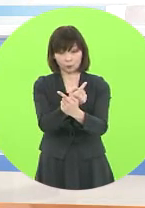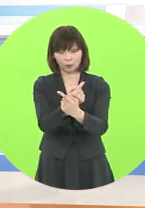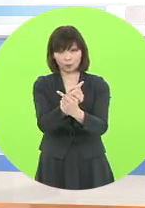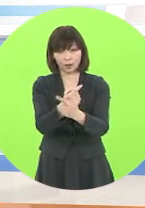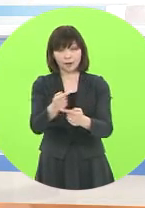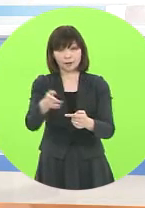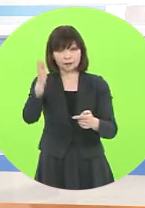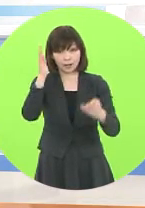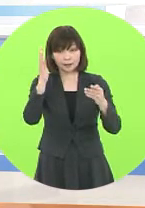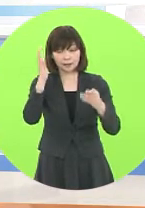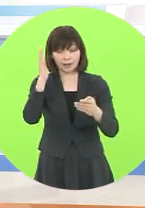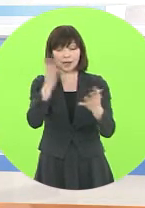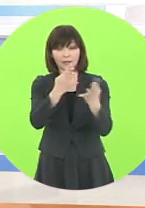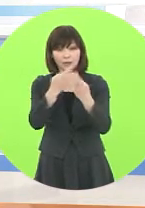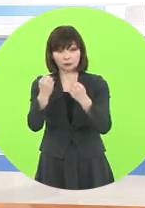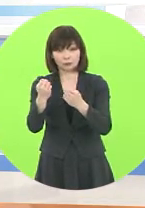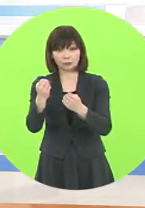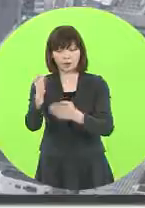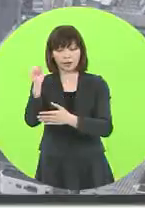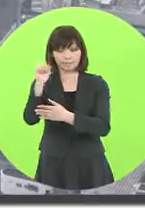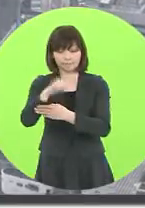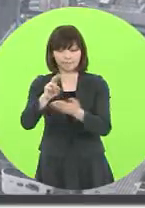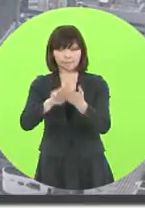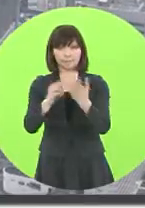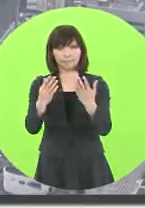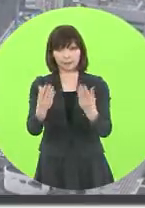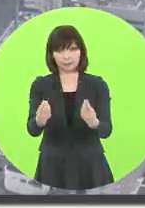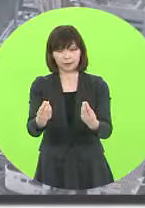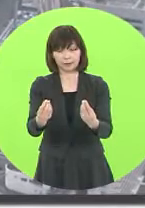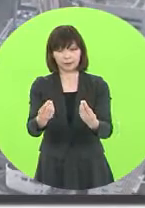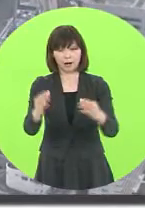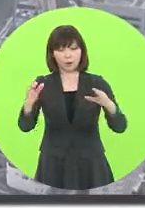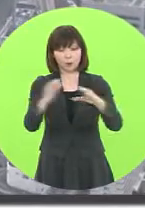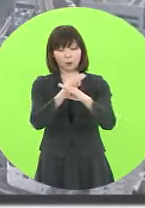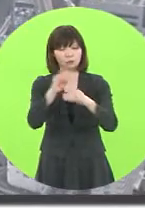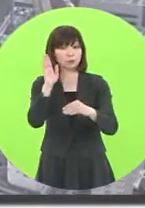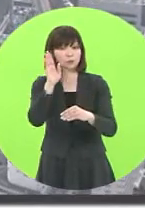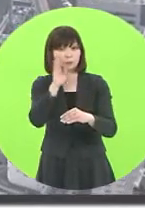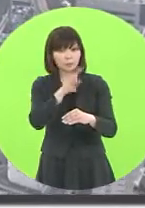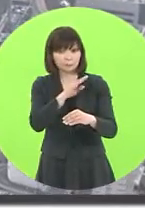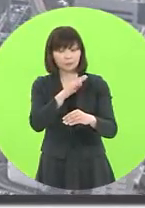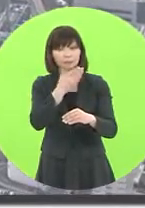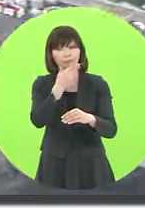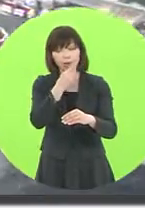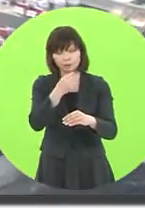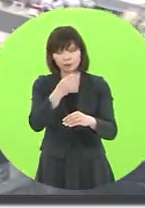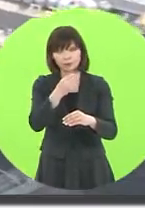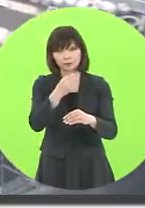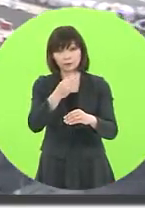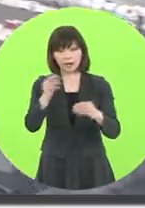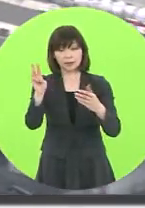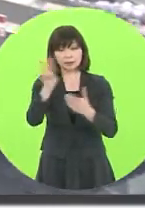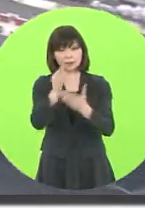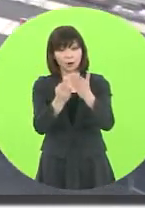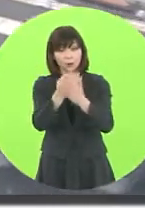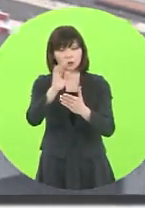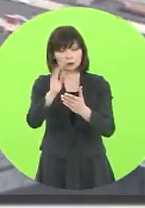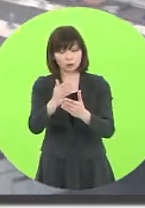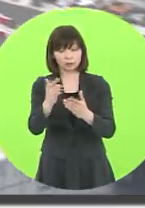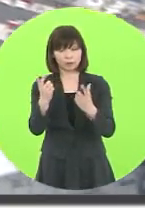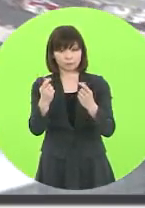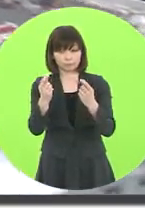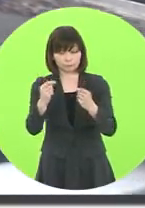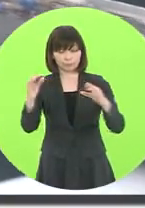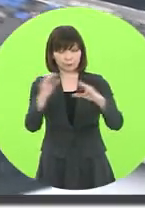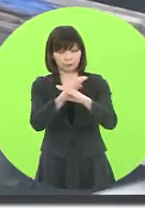賛成多数で可決されました。交通の利便性の向上や災害に強い道路網整備のためには建設